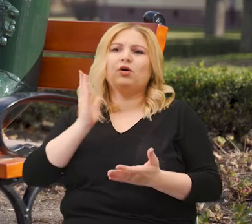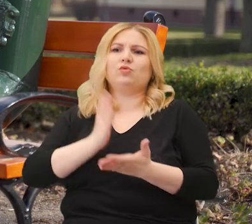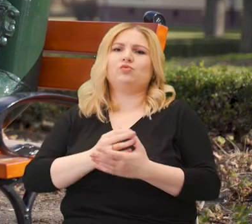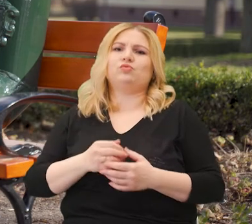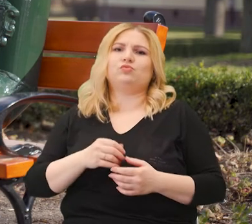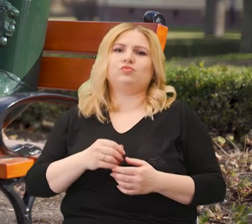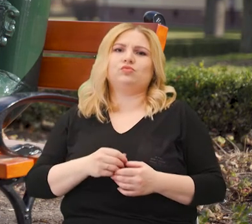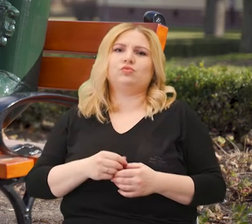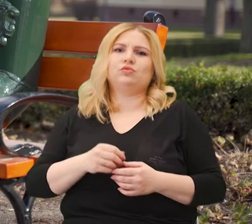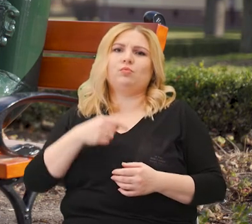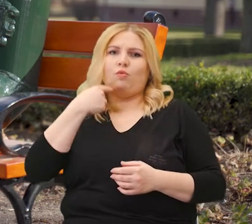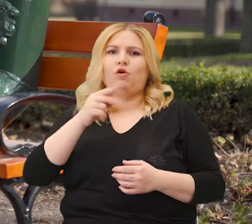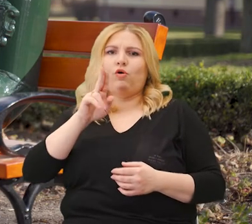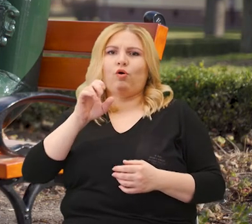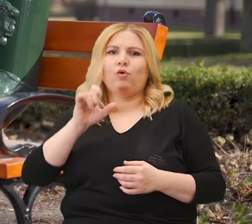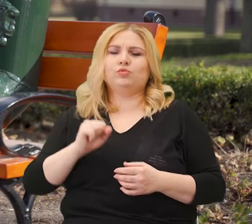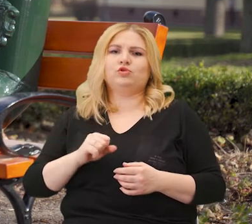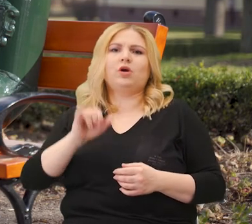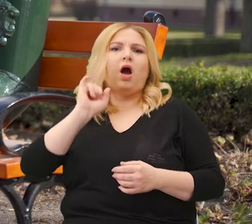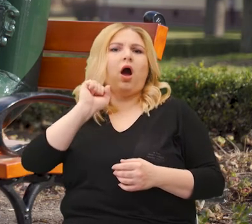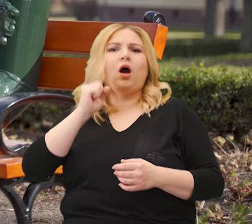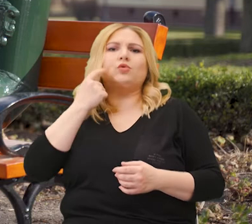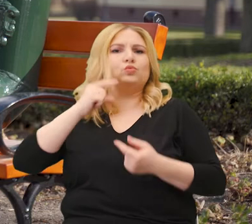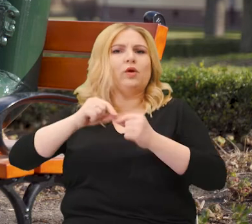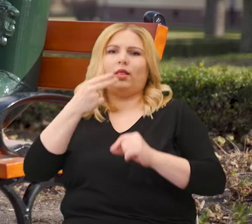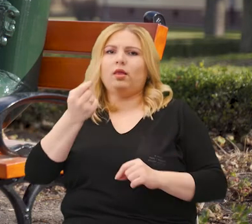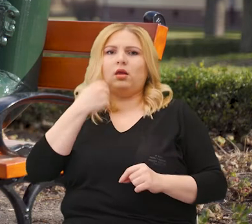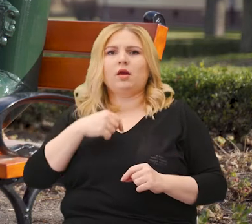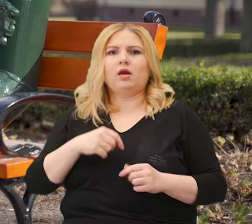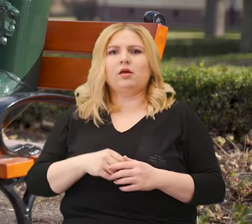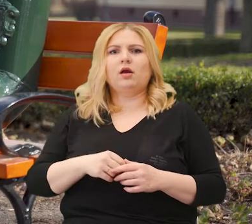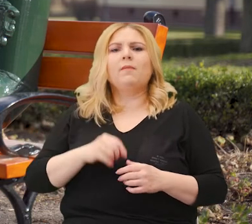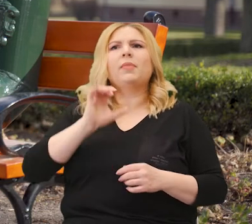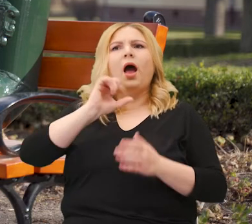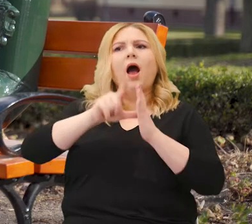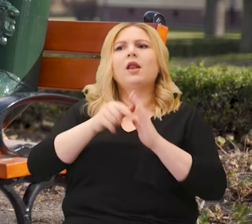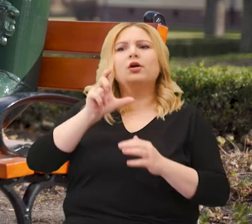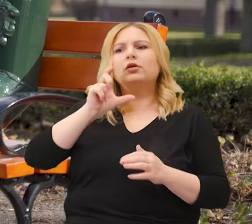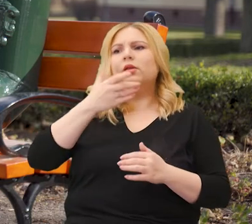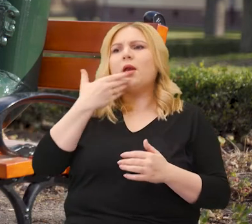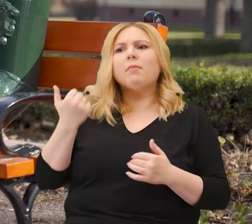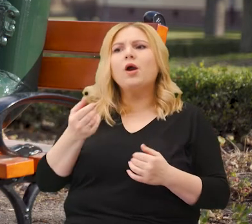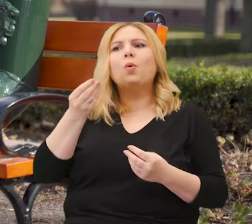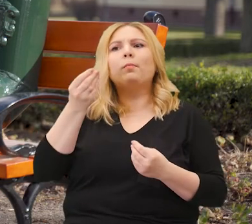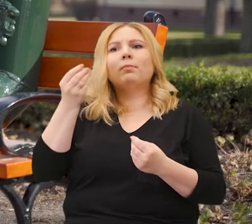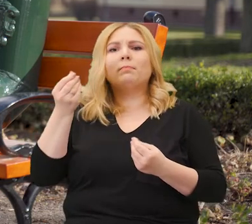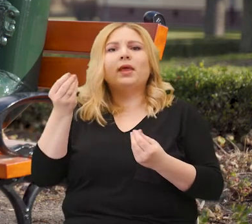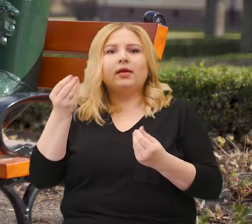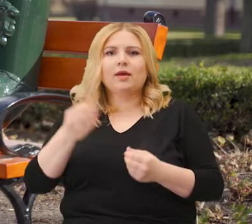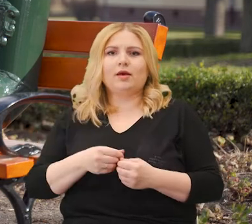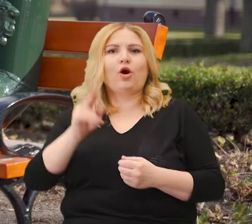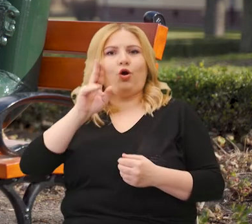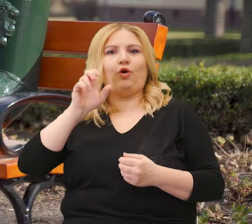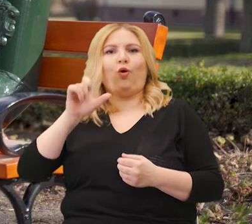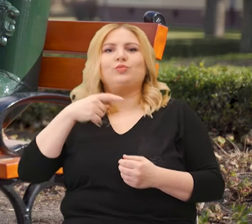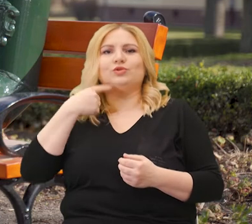mają. Wszystko mają, powiedziała Romcia, a cukierków nie jedzą. A jednak czegoś nie mają. Wiesz, czego nie mają? Pieniędzy, trafiła